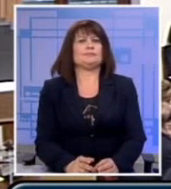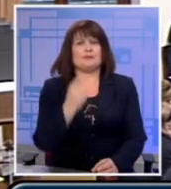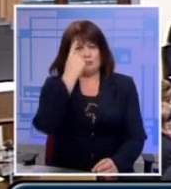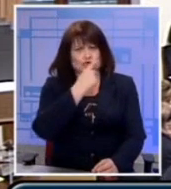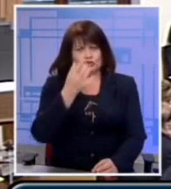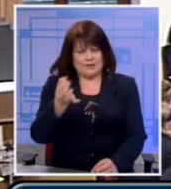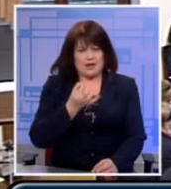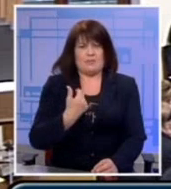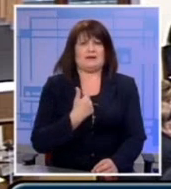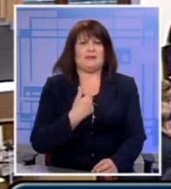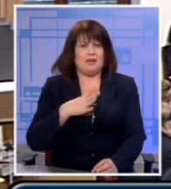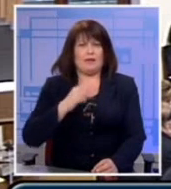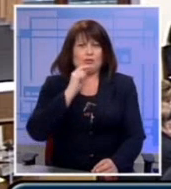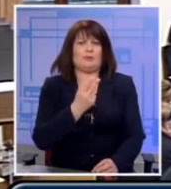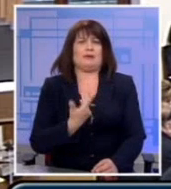αναφορά σε μένα.